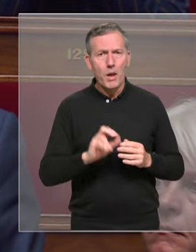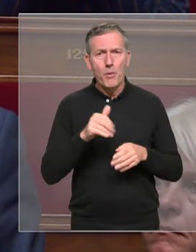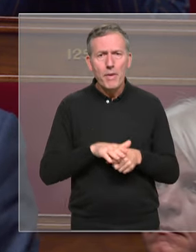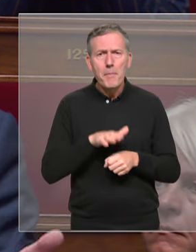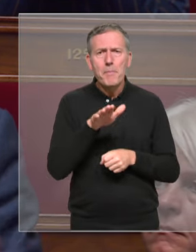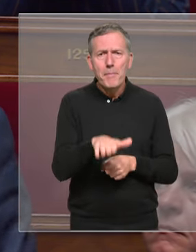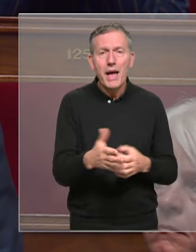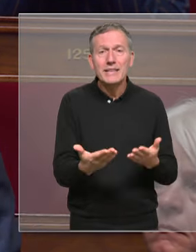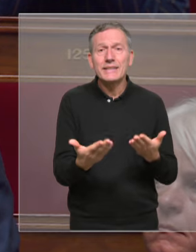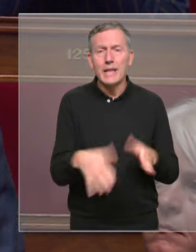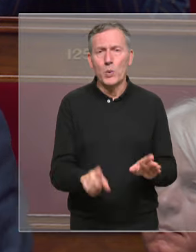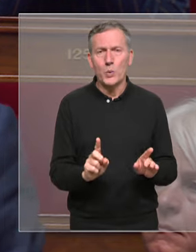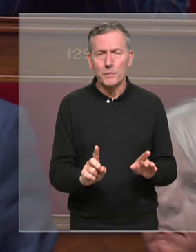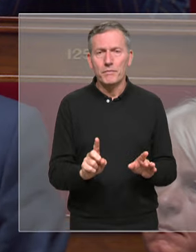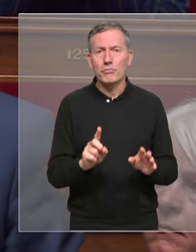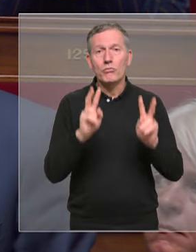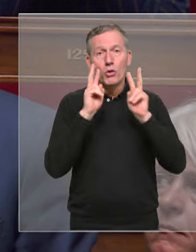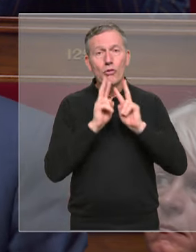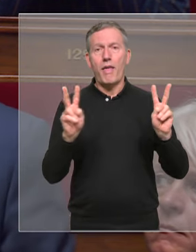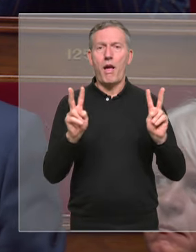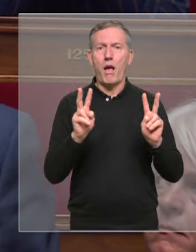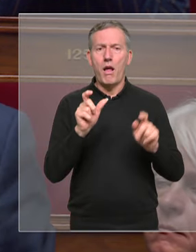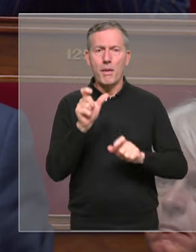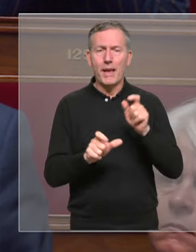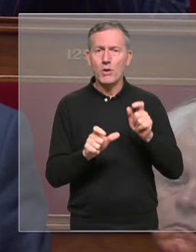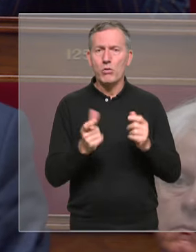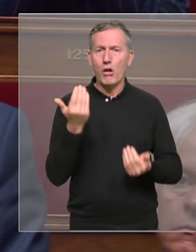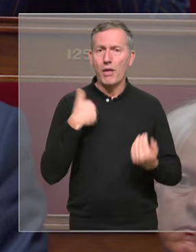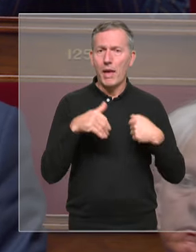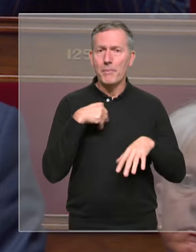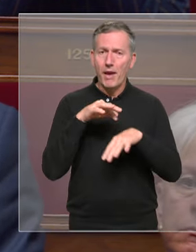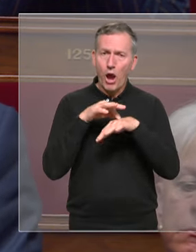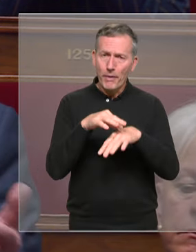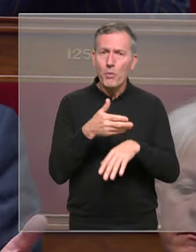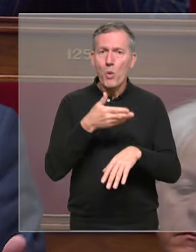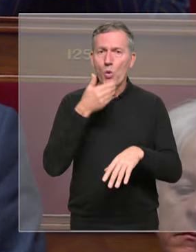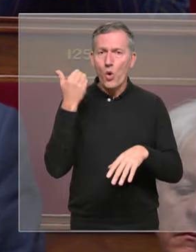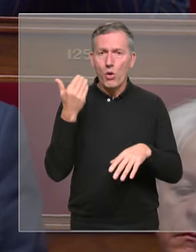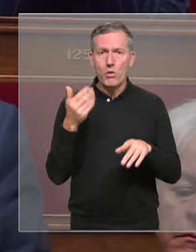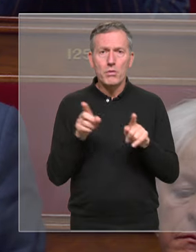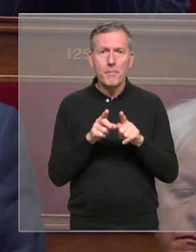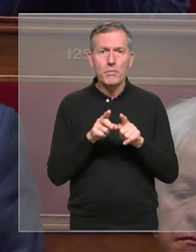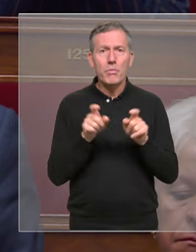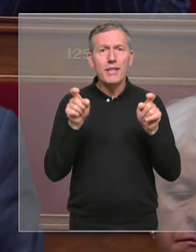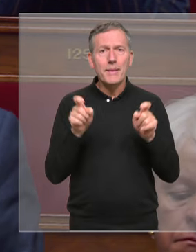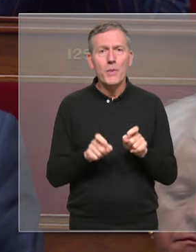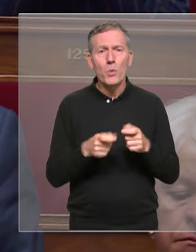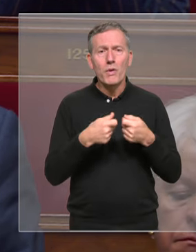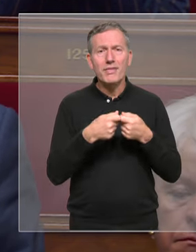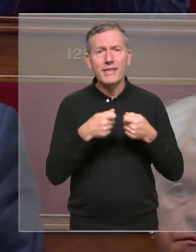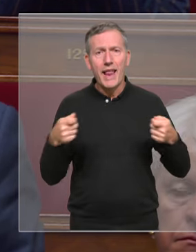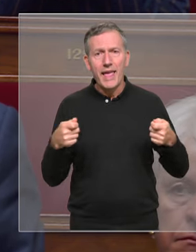seulement. De façon plus générale, l'accompagnement des personnes en situation de handicap a été amélioré par une diminution des délais de traitement